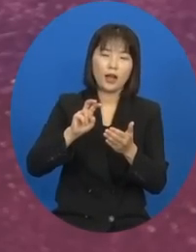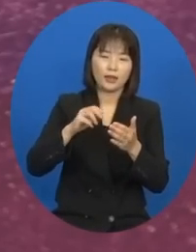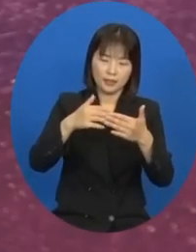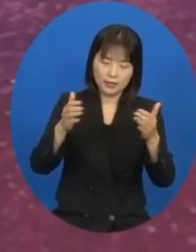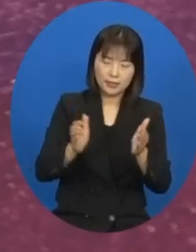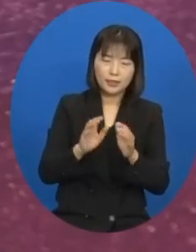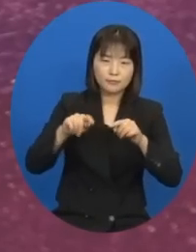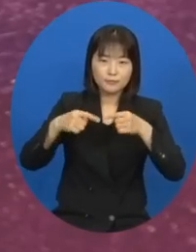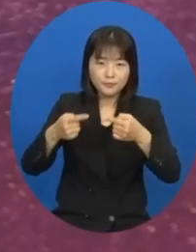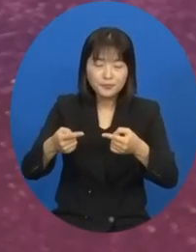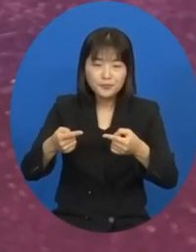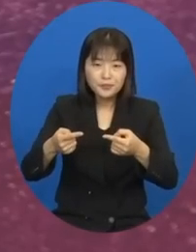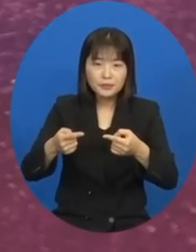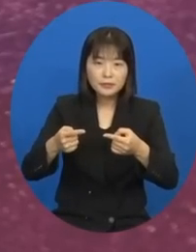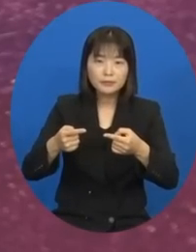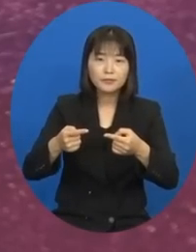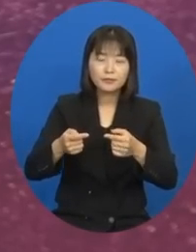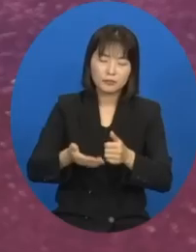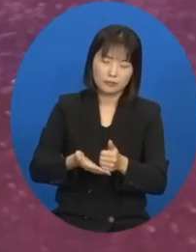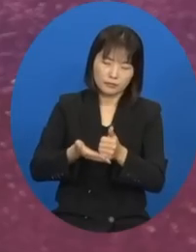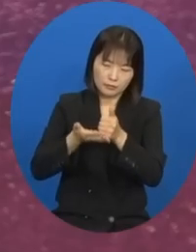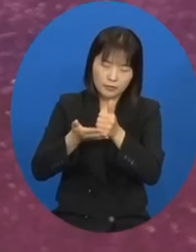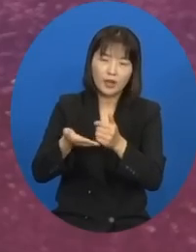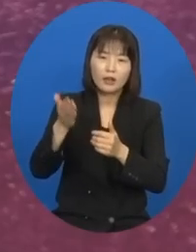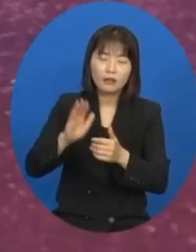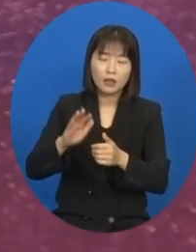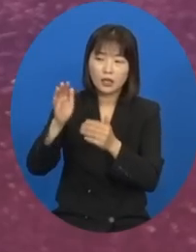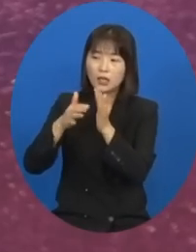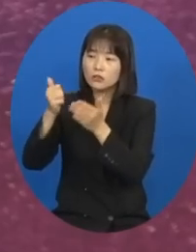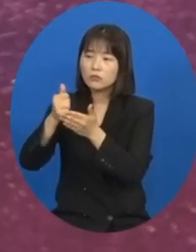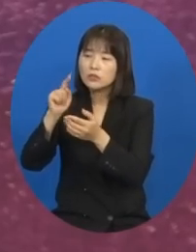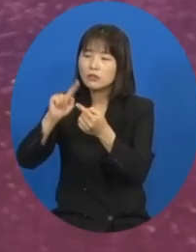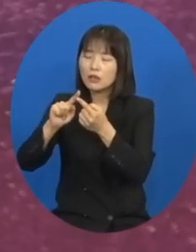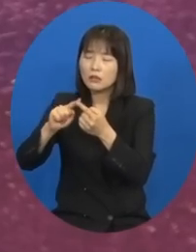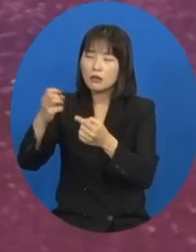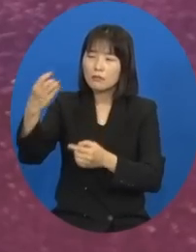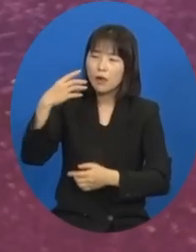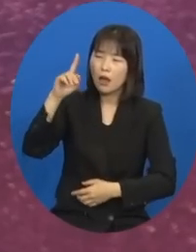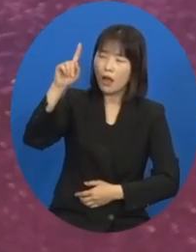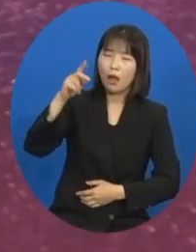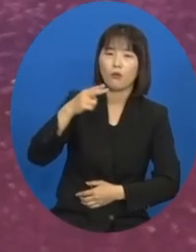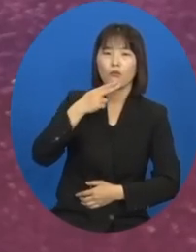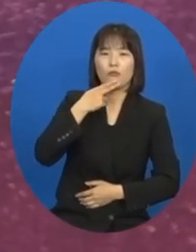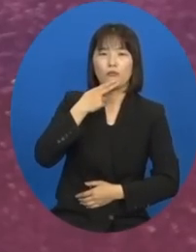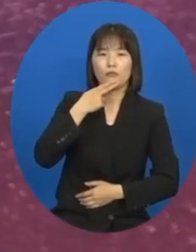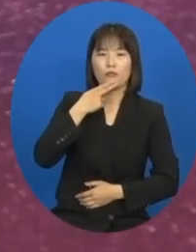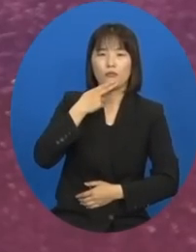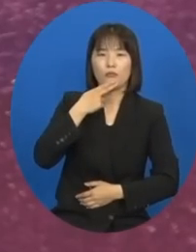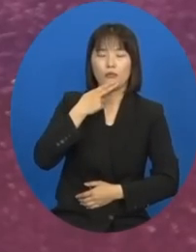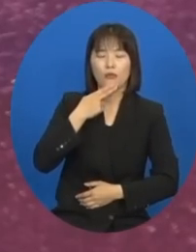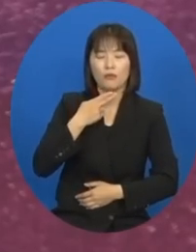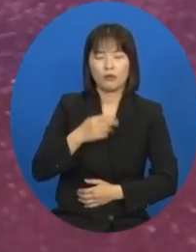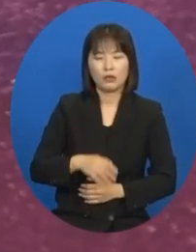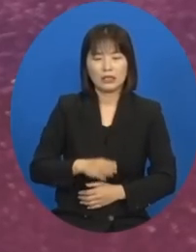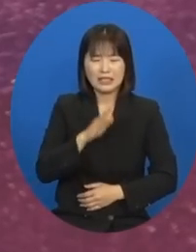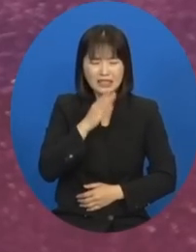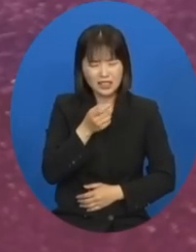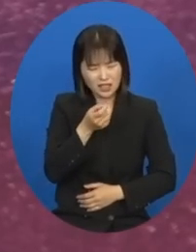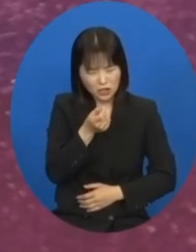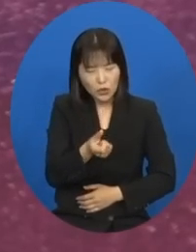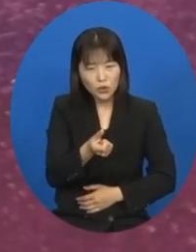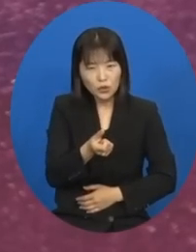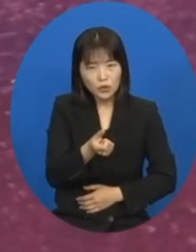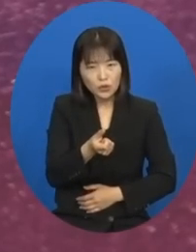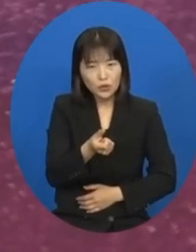생각했는데 예수님은 그런 것은 1절 말씀하시지 않더라는 거예요 참 적었대요 그런데 그 적은 것 중에